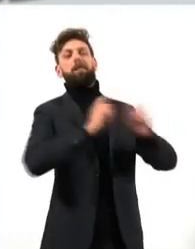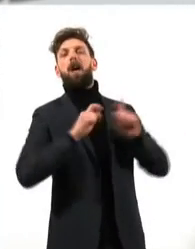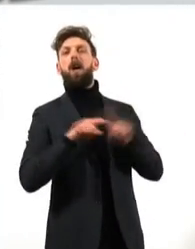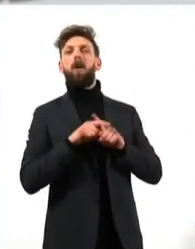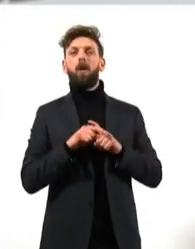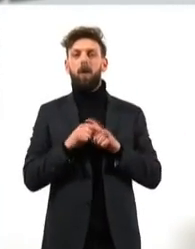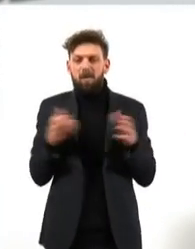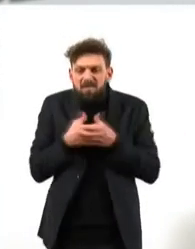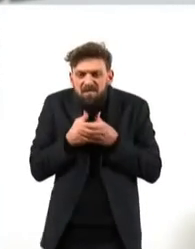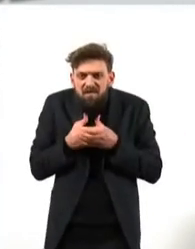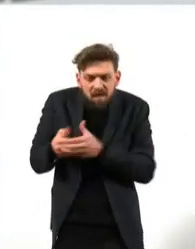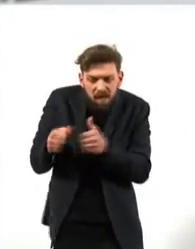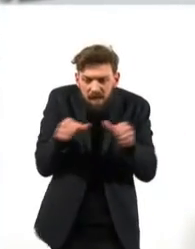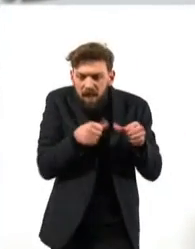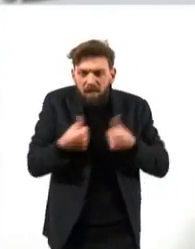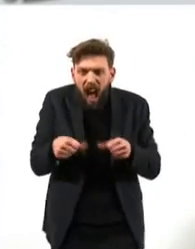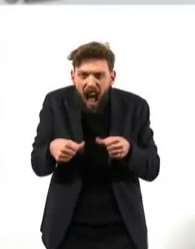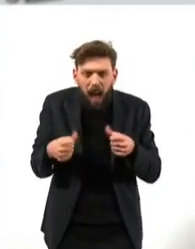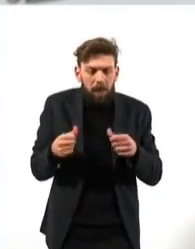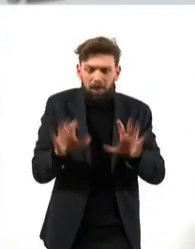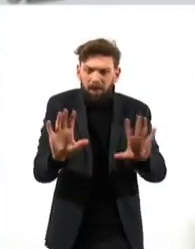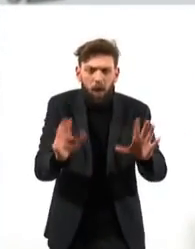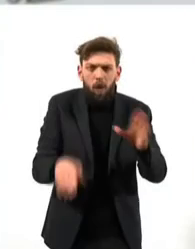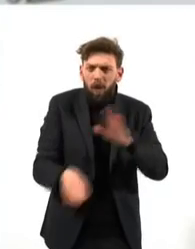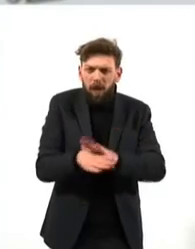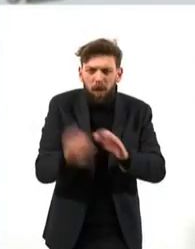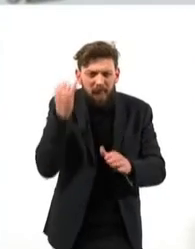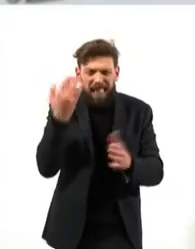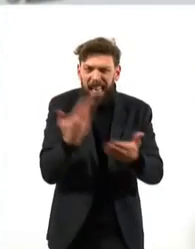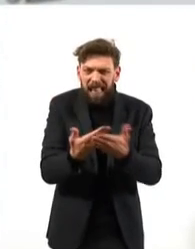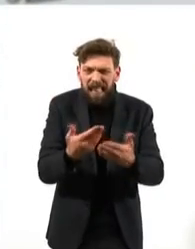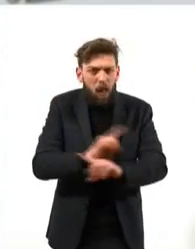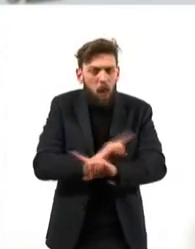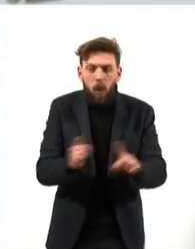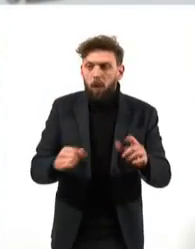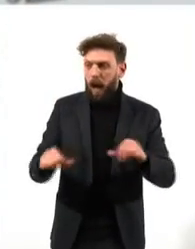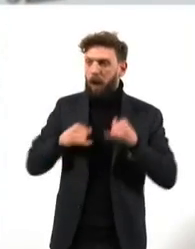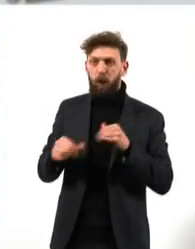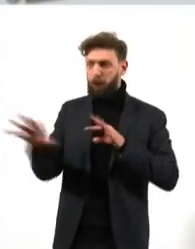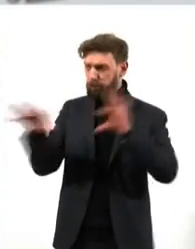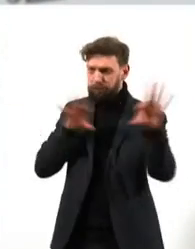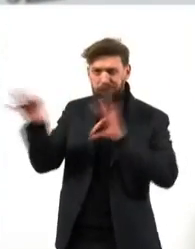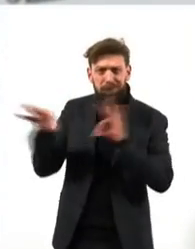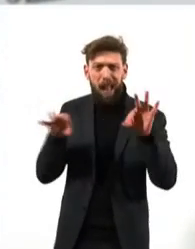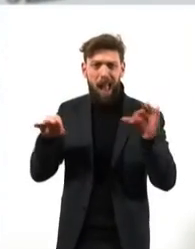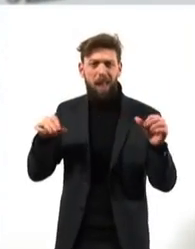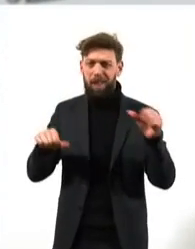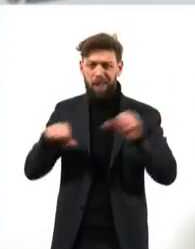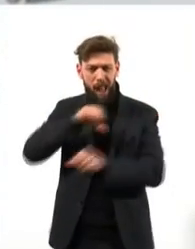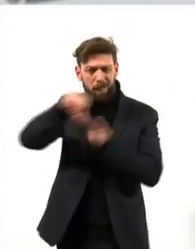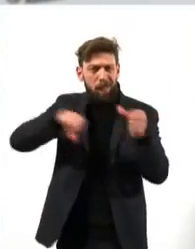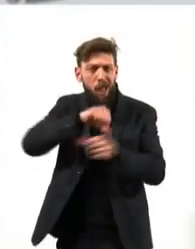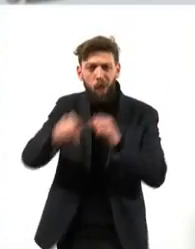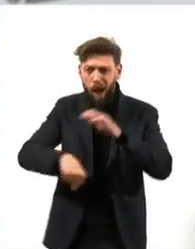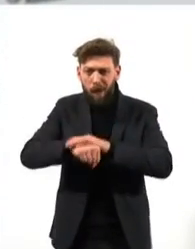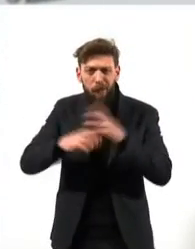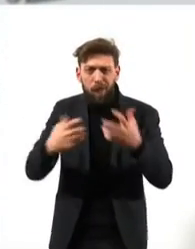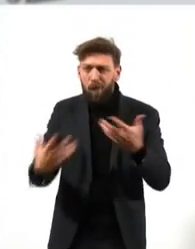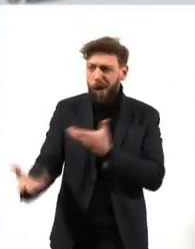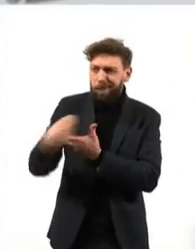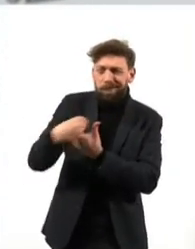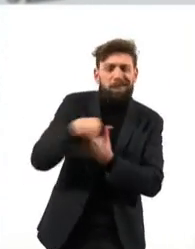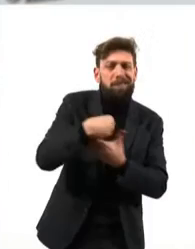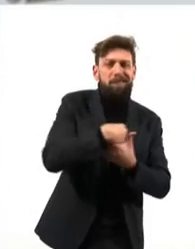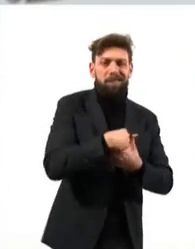pas du tout le cas, alors qu'on voulait juste réunir des jeunes autour d'un tournoi de foot. Et pour faire vivre toute une ville,